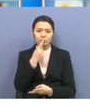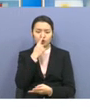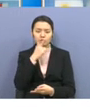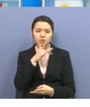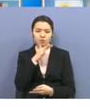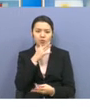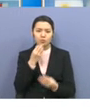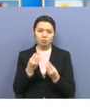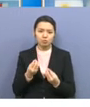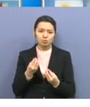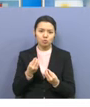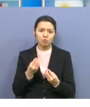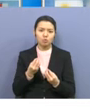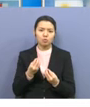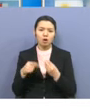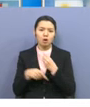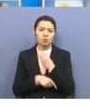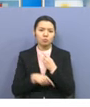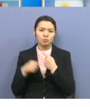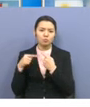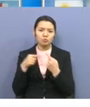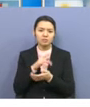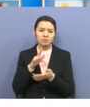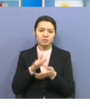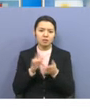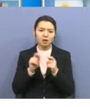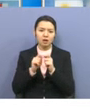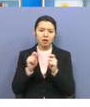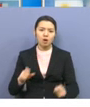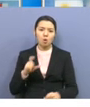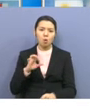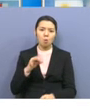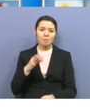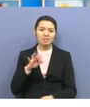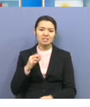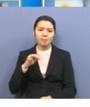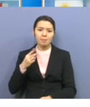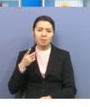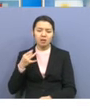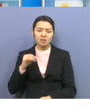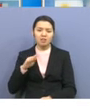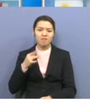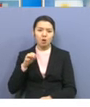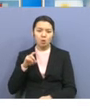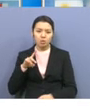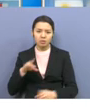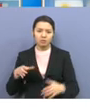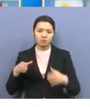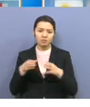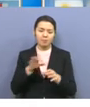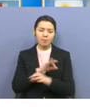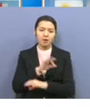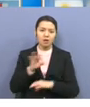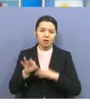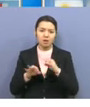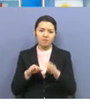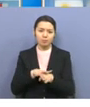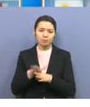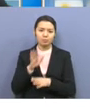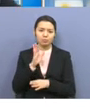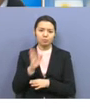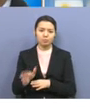мемлекет тұжырымдамасы шеңберінде жемқорлыққа қарсы орталық ашылды. Open Space және Front Kings-е Ақмола адалдық алаңы жобалар аясында іс-шаралар өтуде.